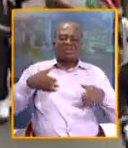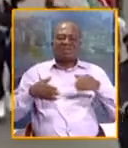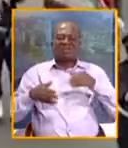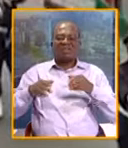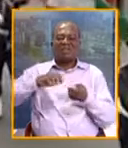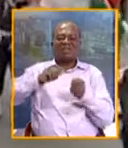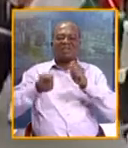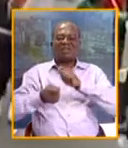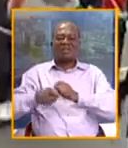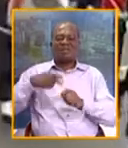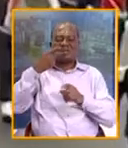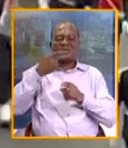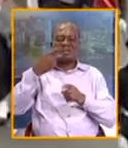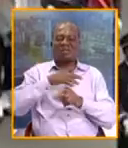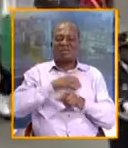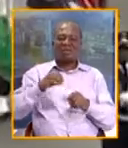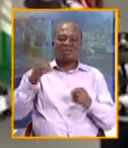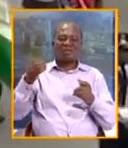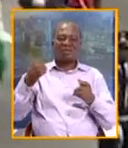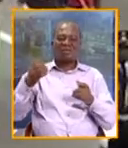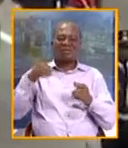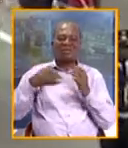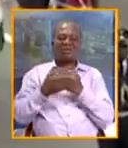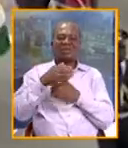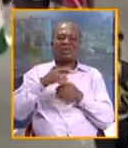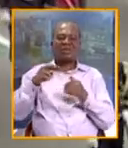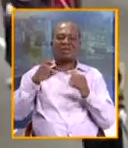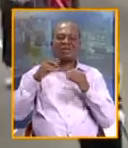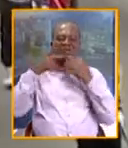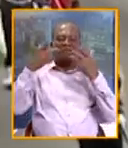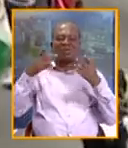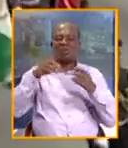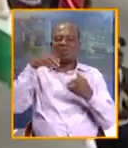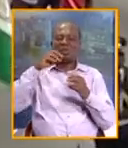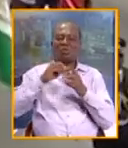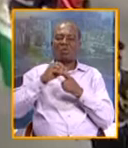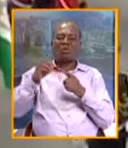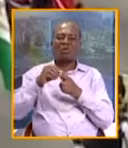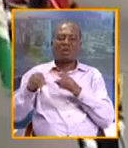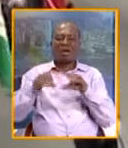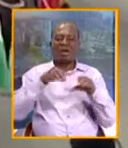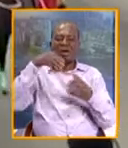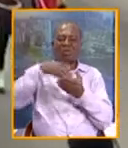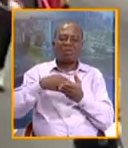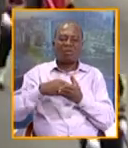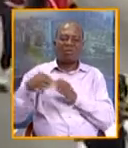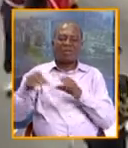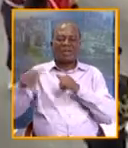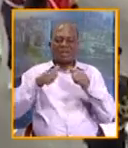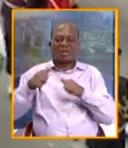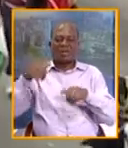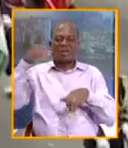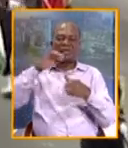d'entraver les écus sion dès l'hymne national par des hurlements ou encore l essai des violences sur